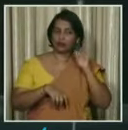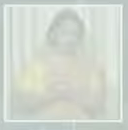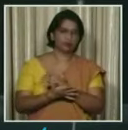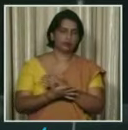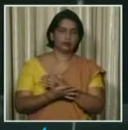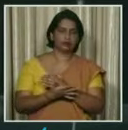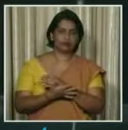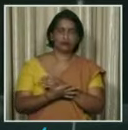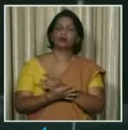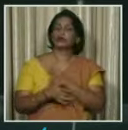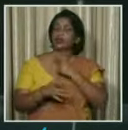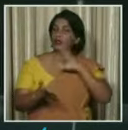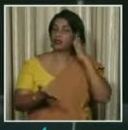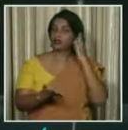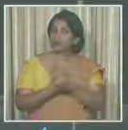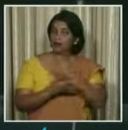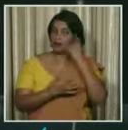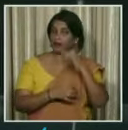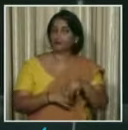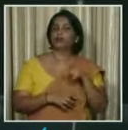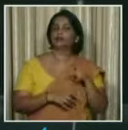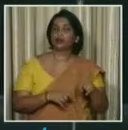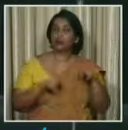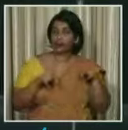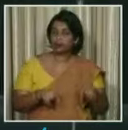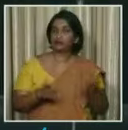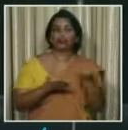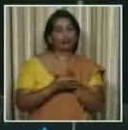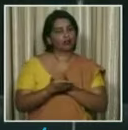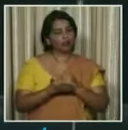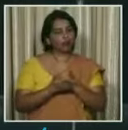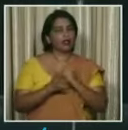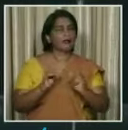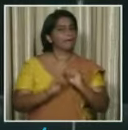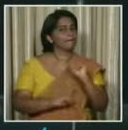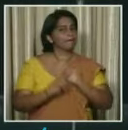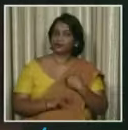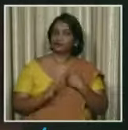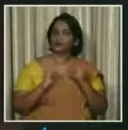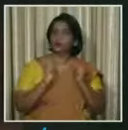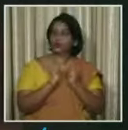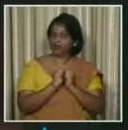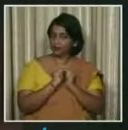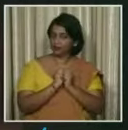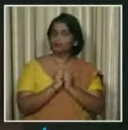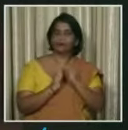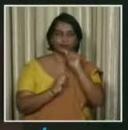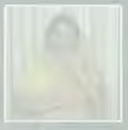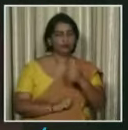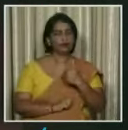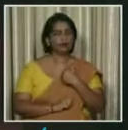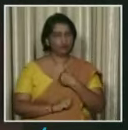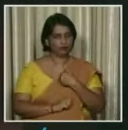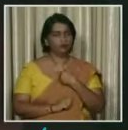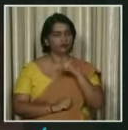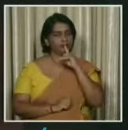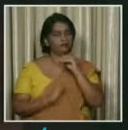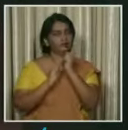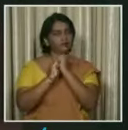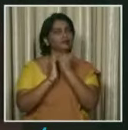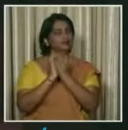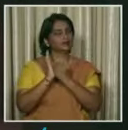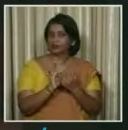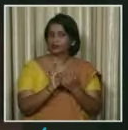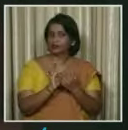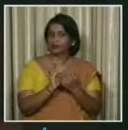වළක්වා ගත්තා. ඒ වළක්වා ගත නිසා තමයි අද අපි සියලු දෙනාම මේ පාර්ලිමේන්තුවේ රැස් වෙලා සිටින්නේ. මම ඇත්ත වශයෙන්ම ඔබතුමාට කිව්වේ වැඩසටහනක්